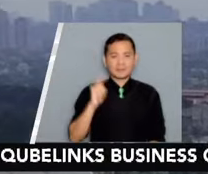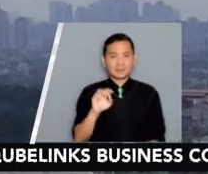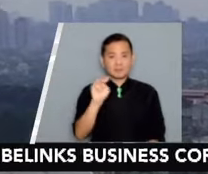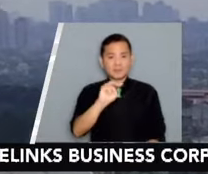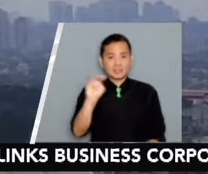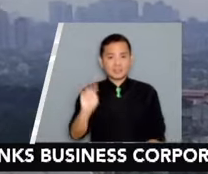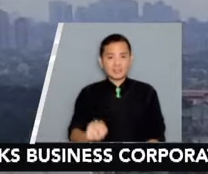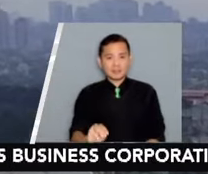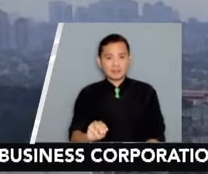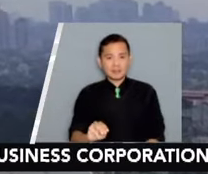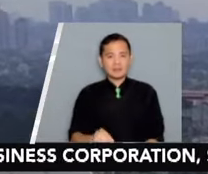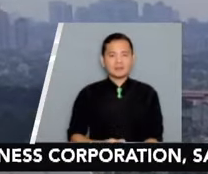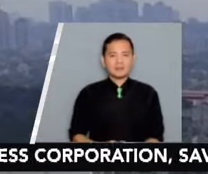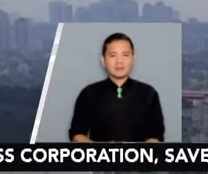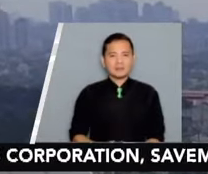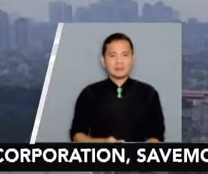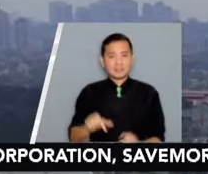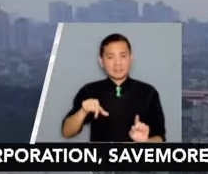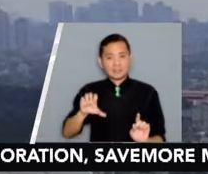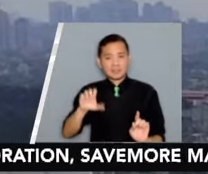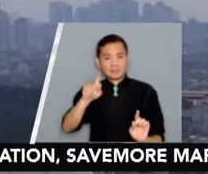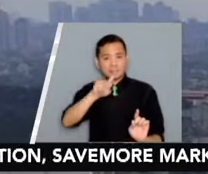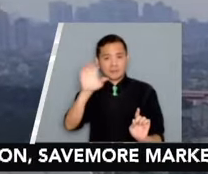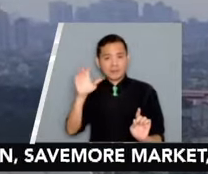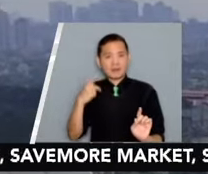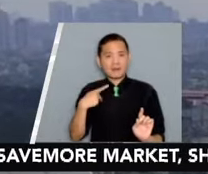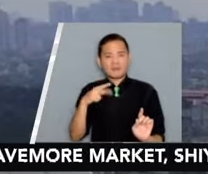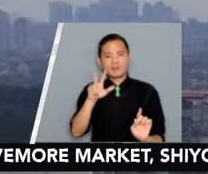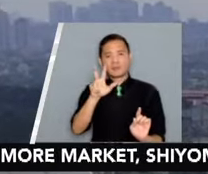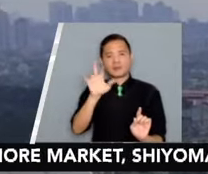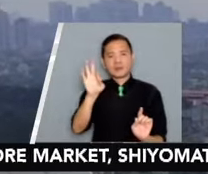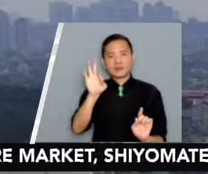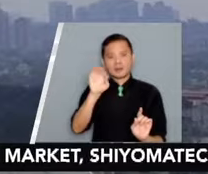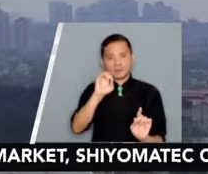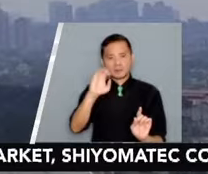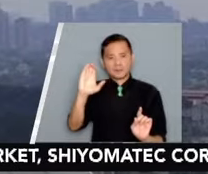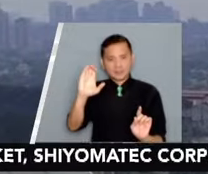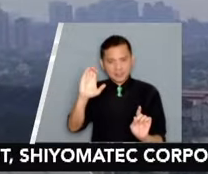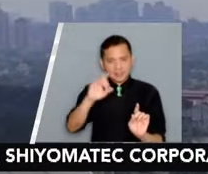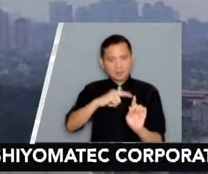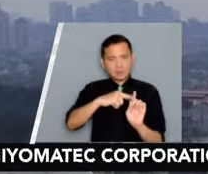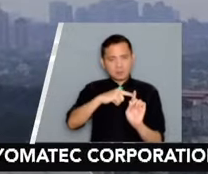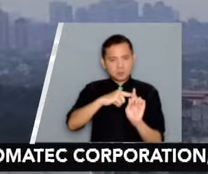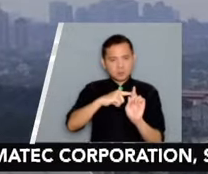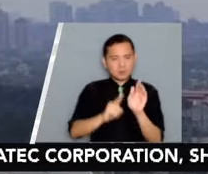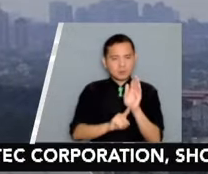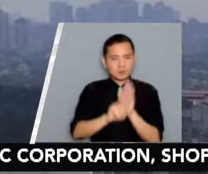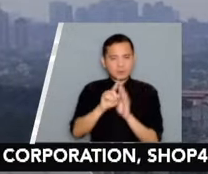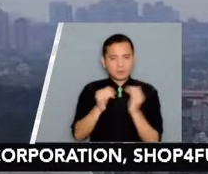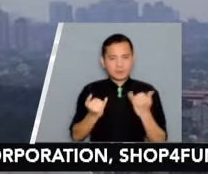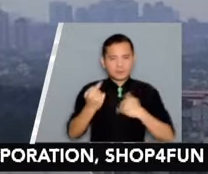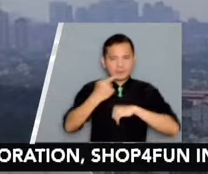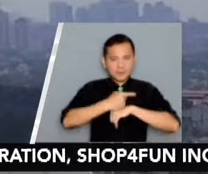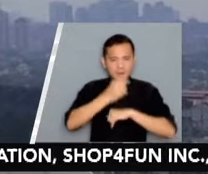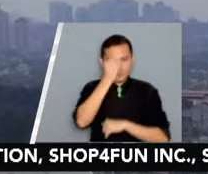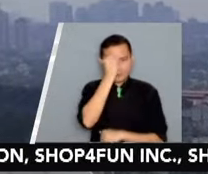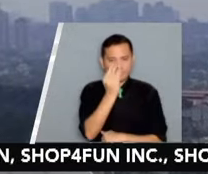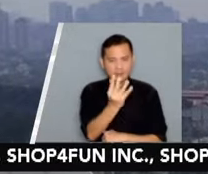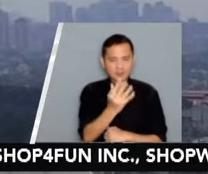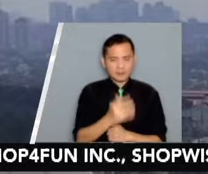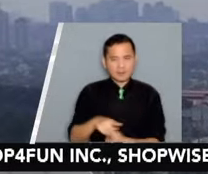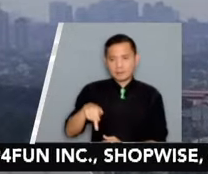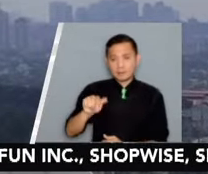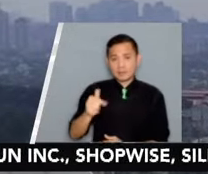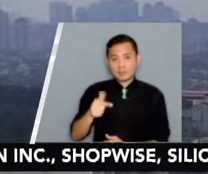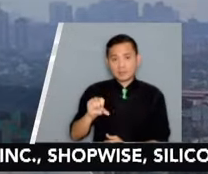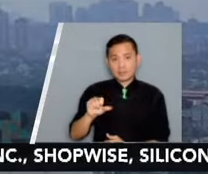na sa Quezon City at Pasay, posibleng umabot sa 39 degrees Celsius ang heat index ngayong araw. Ayon sa PAGASA, easterlies pa rin o